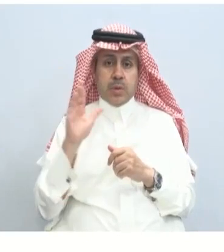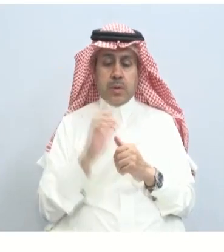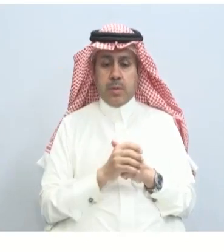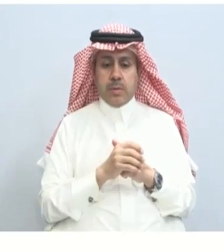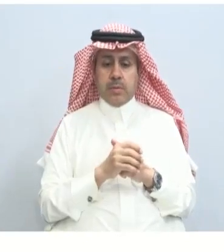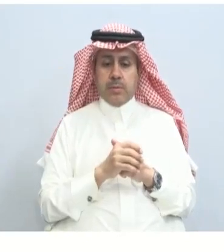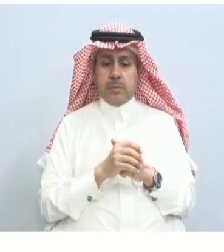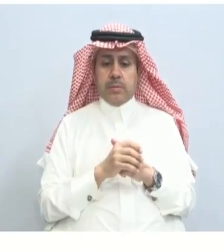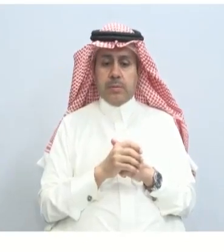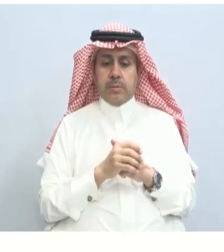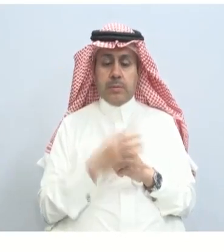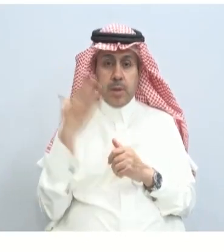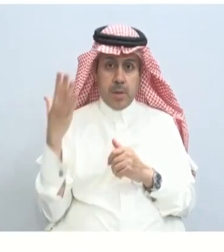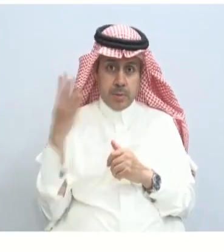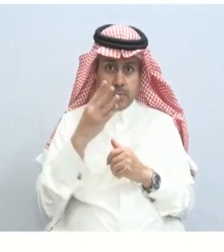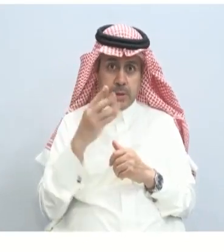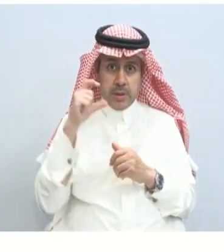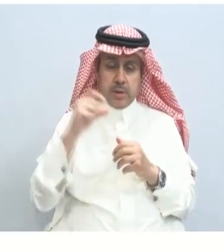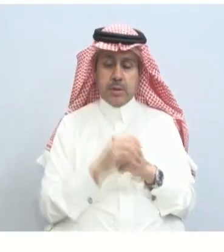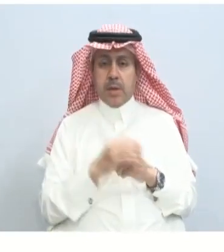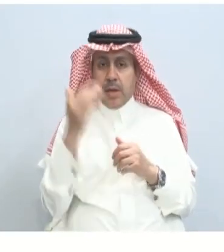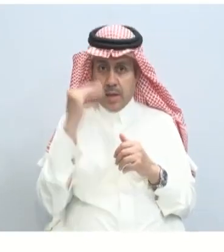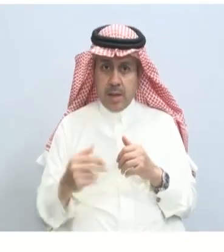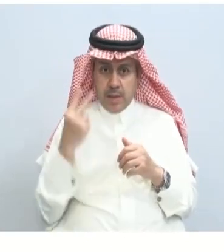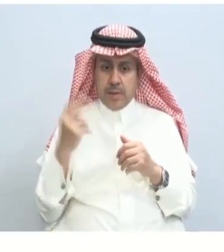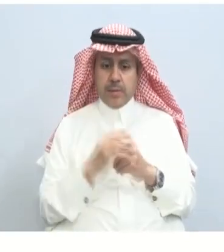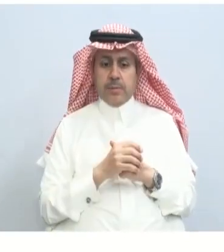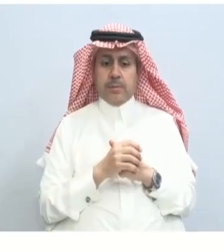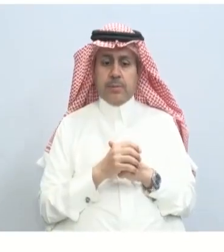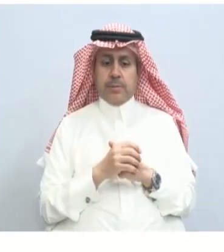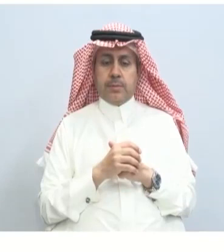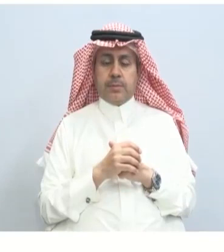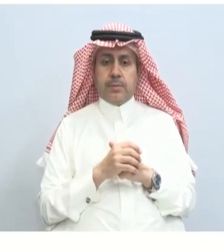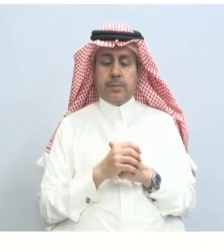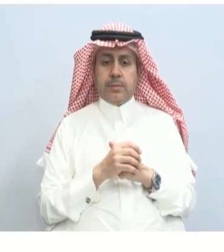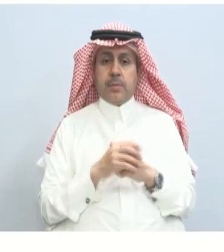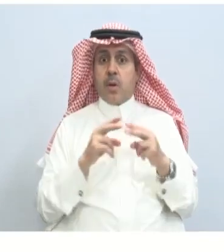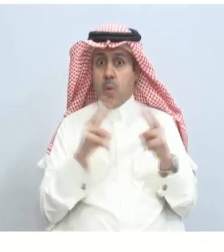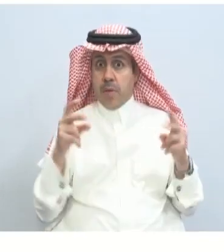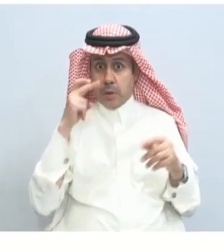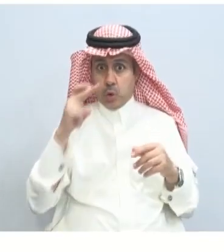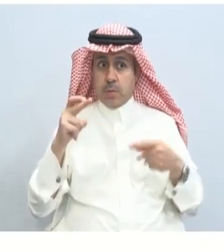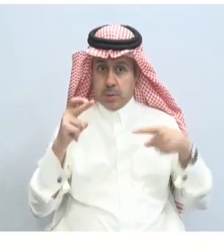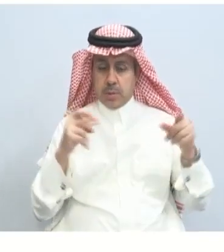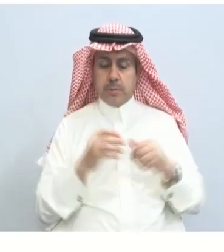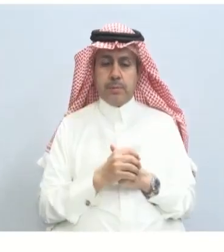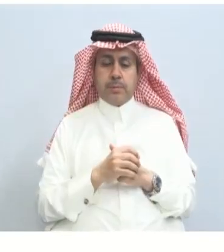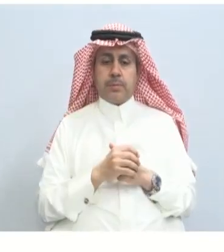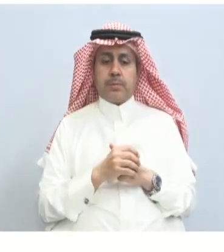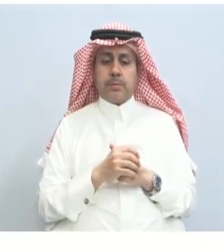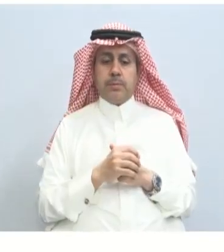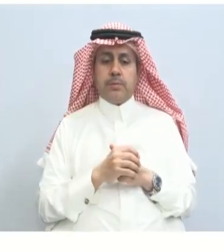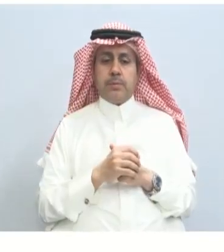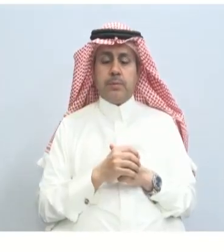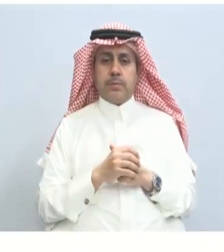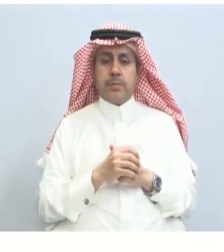درجه 45 درجه على 2 فمن الخيارين واضح ان هذا هو الجواب الصحيح يعني ليش لان في جمع